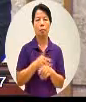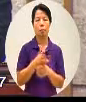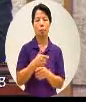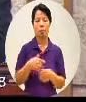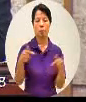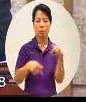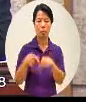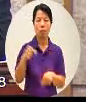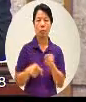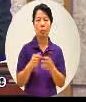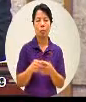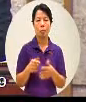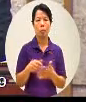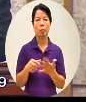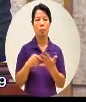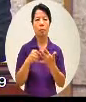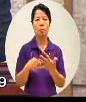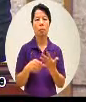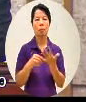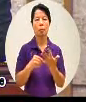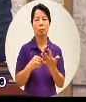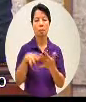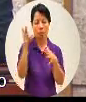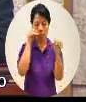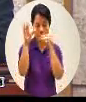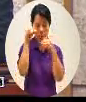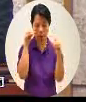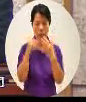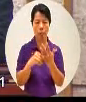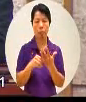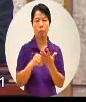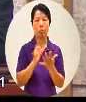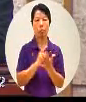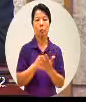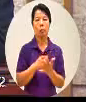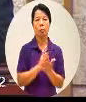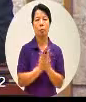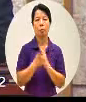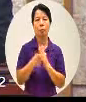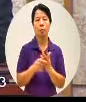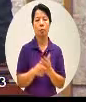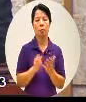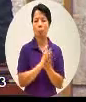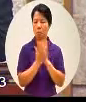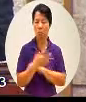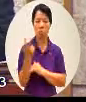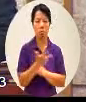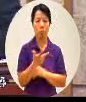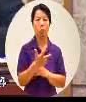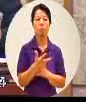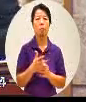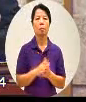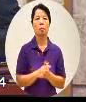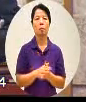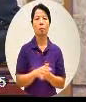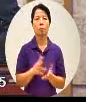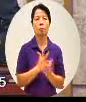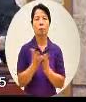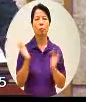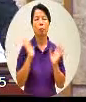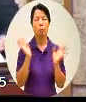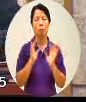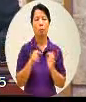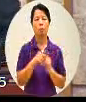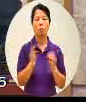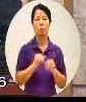验，另外各有啥，迄、那个资讯类，吼、哦，各有其他，等等，总有七类啦。七类来讲，这囡仔大家都 是